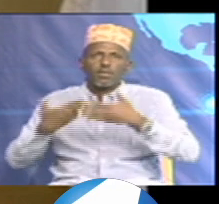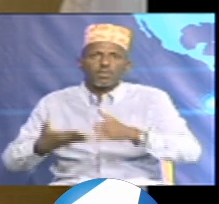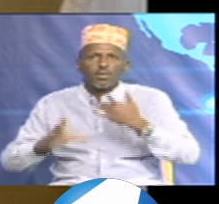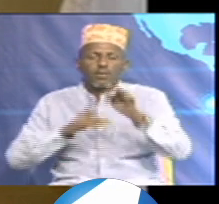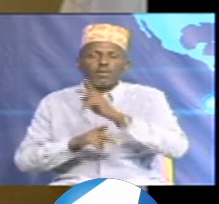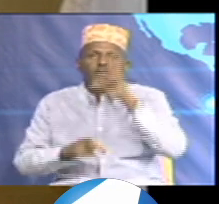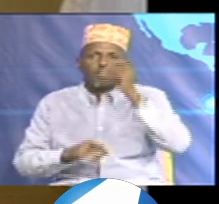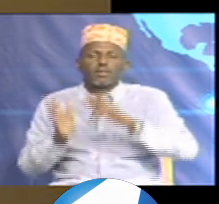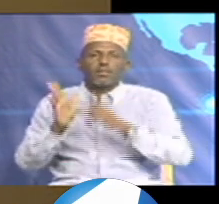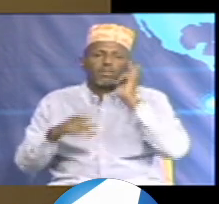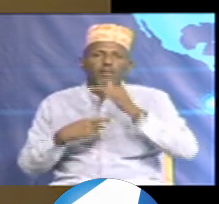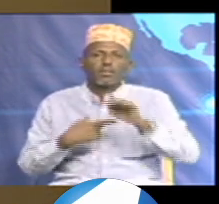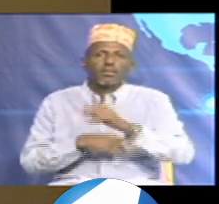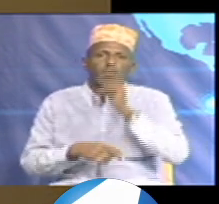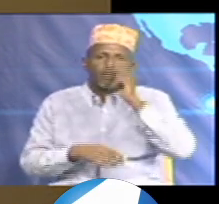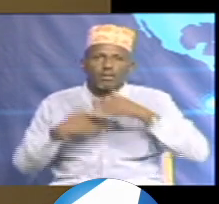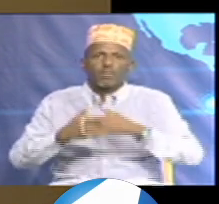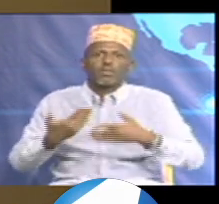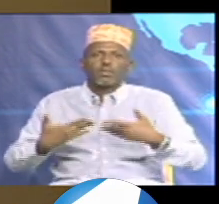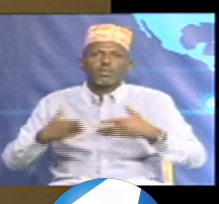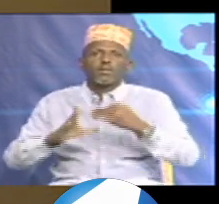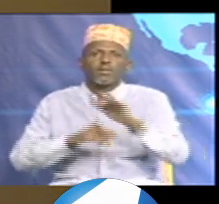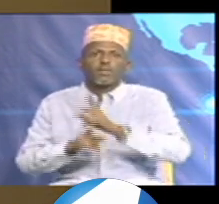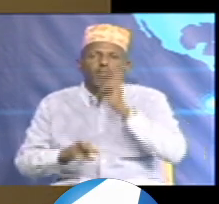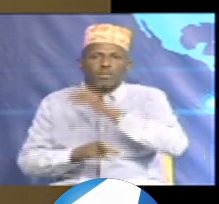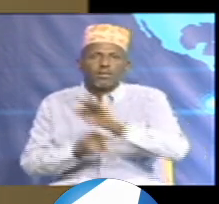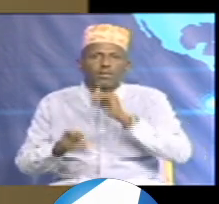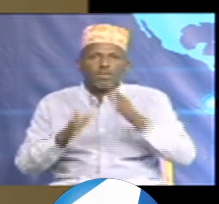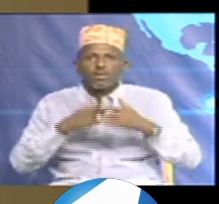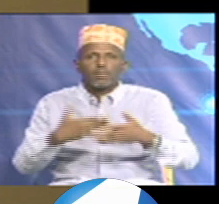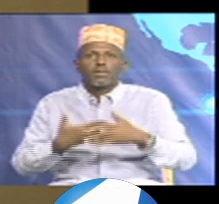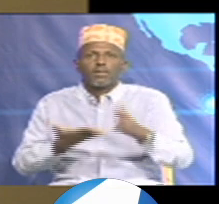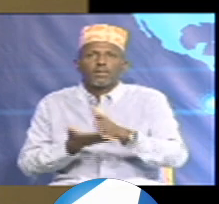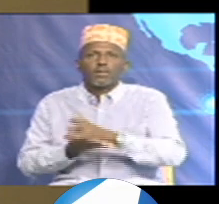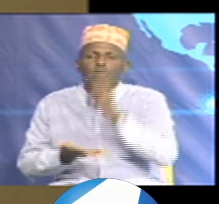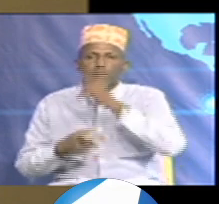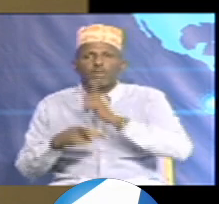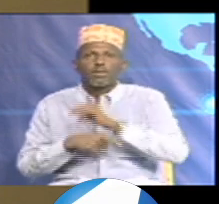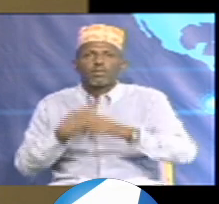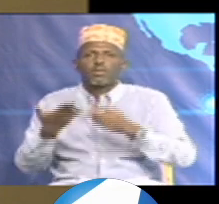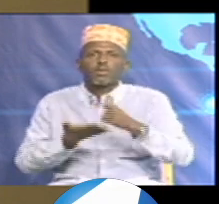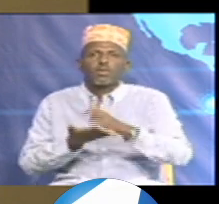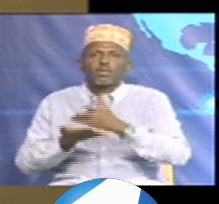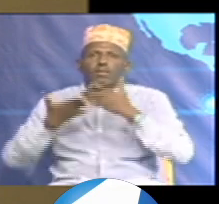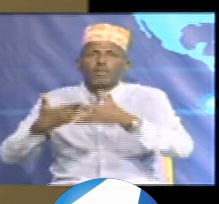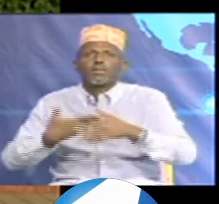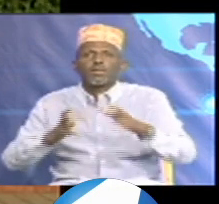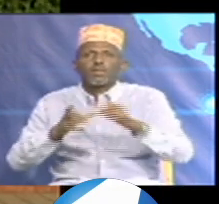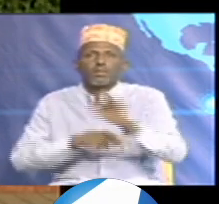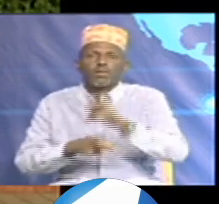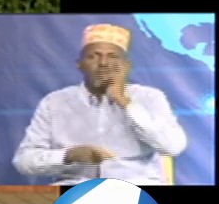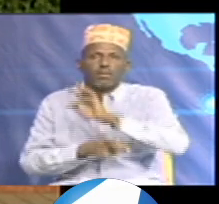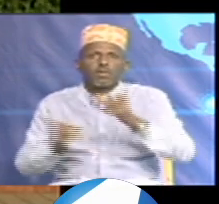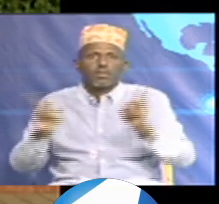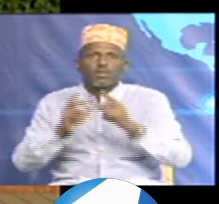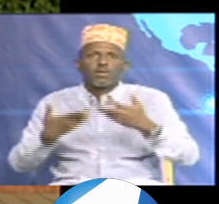lancé en 2007 dans le but de promouvoir la coopération et la stabilité régionale et internationale afin d'afficher une résolution commune contre